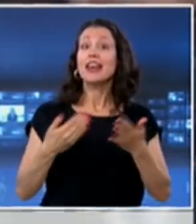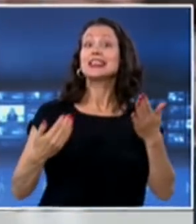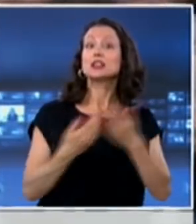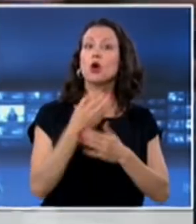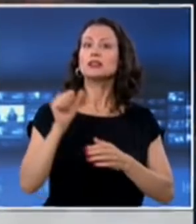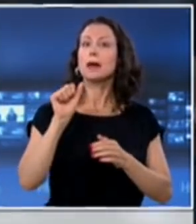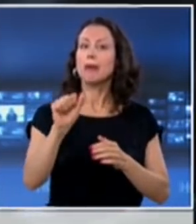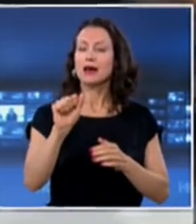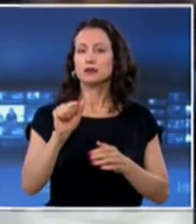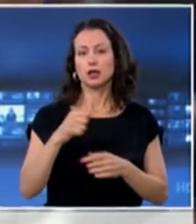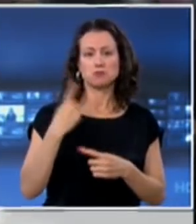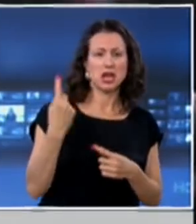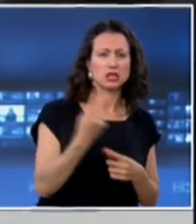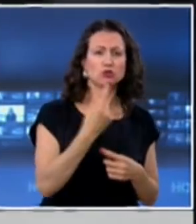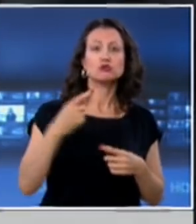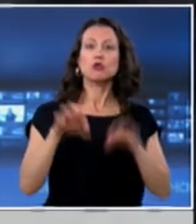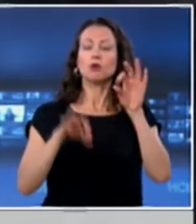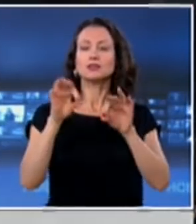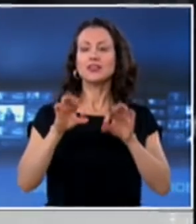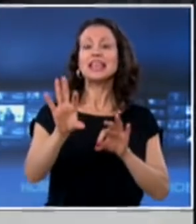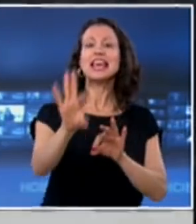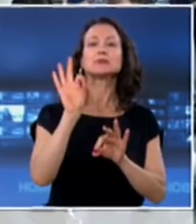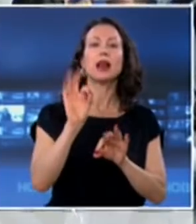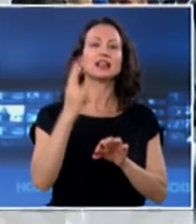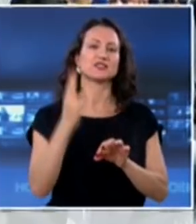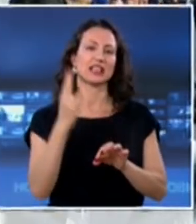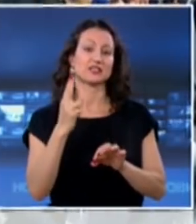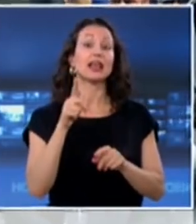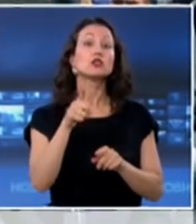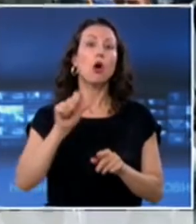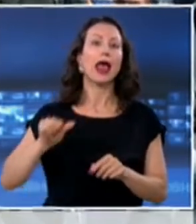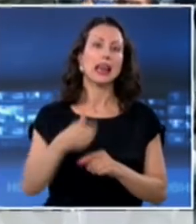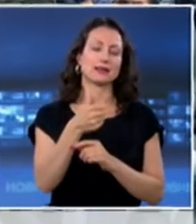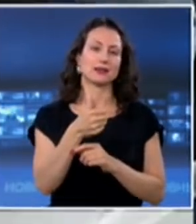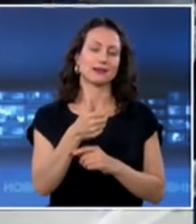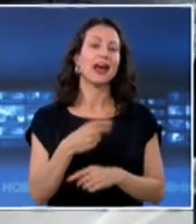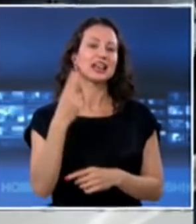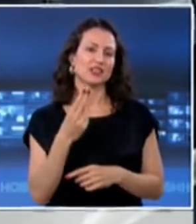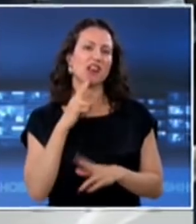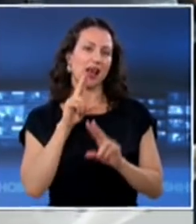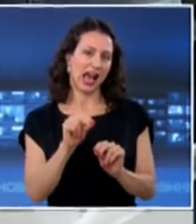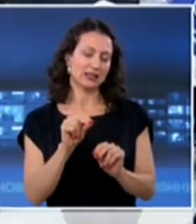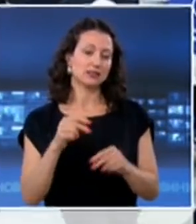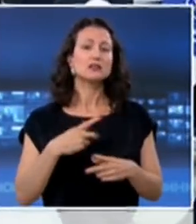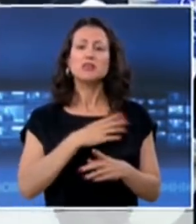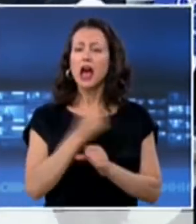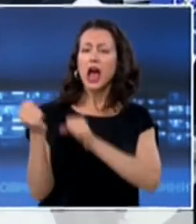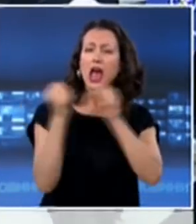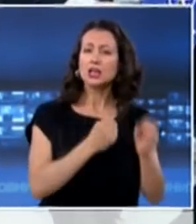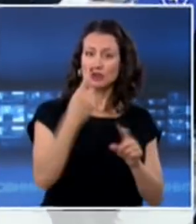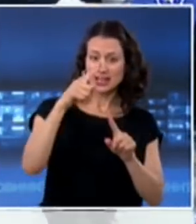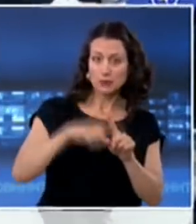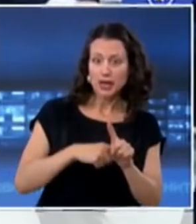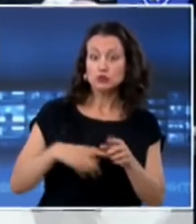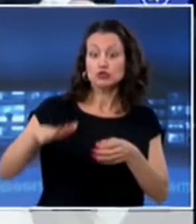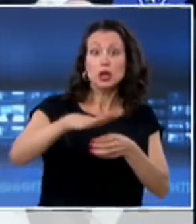и избраха учредителят и Цветан Цветанов за свой лидер. А на своя ред той заяви: най-късно до месец ще успеят да покрият